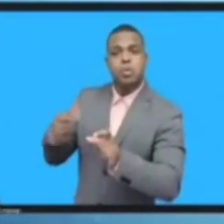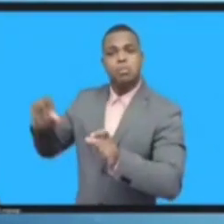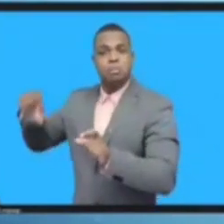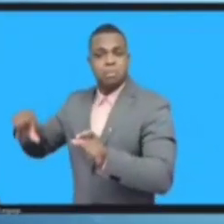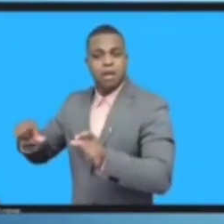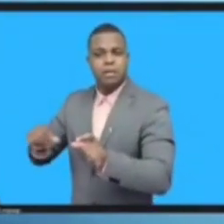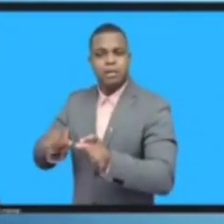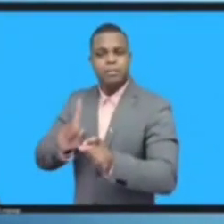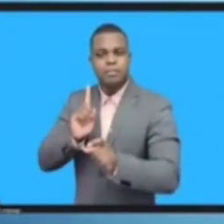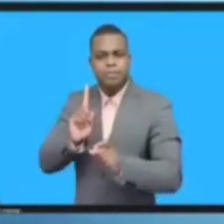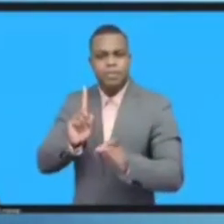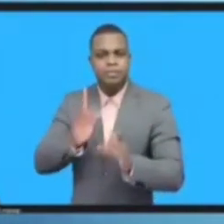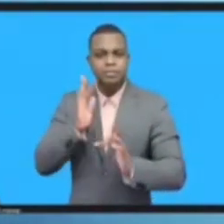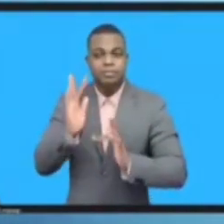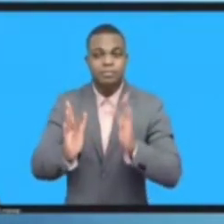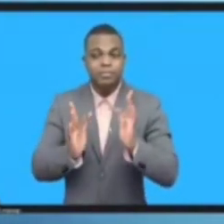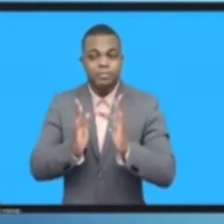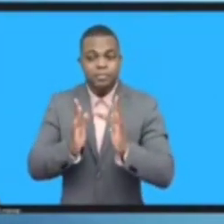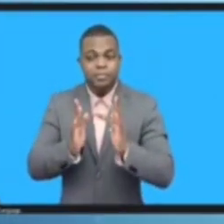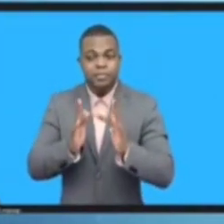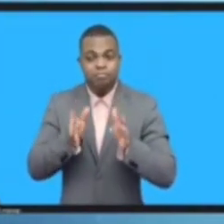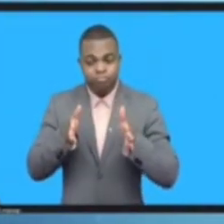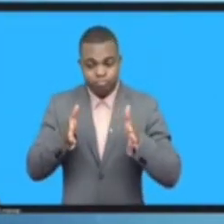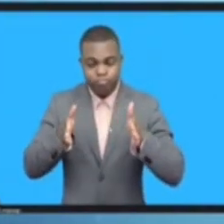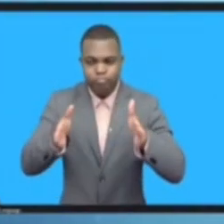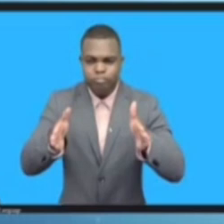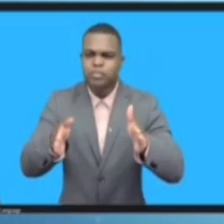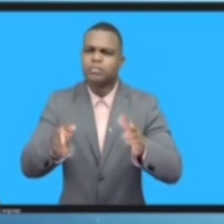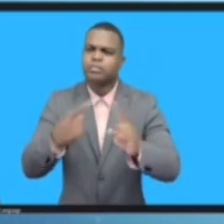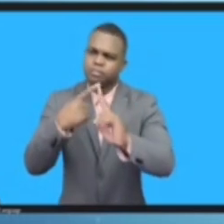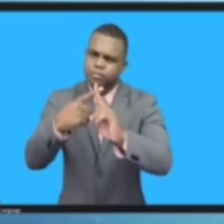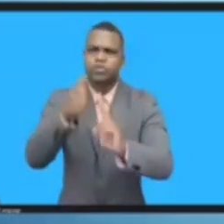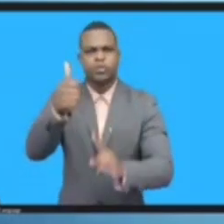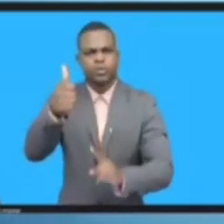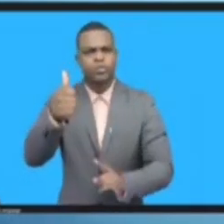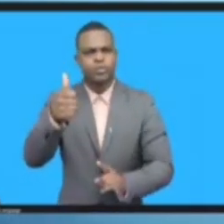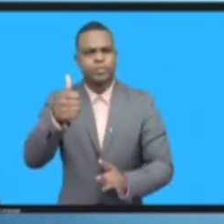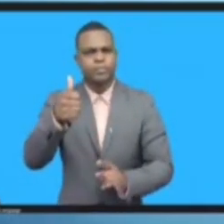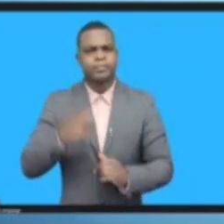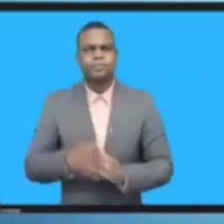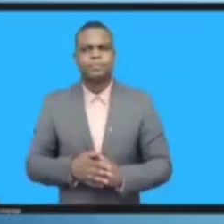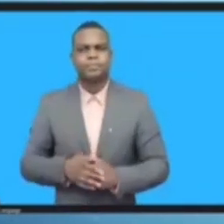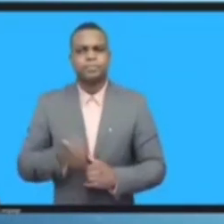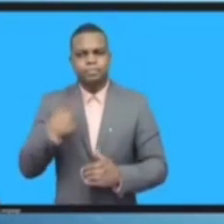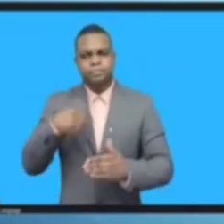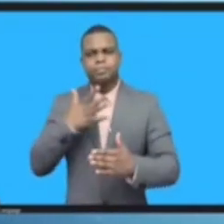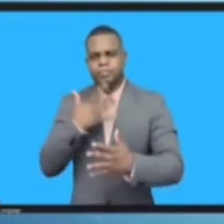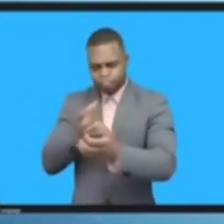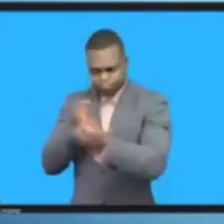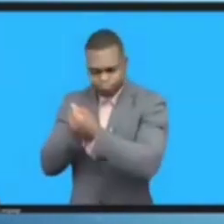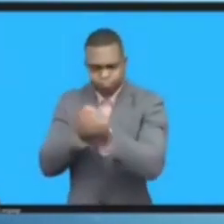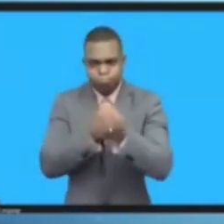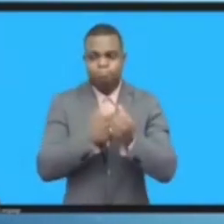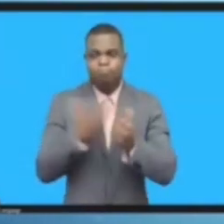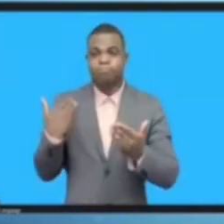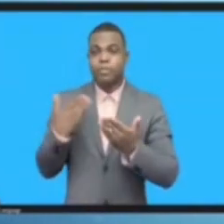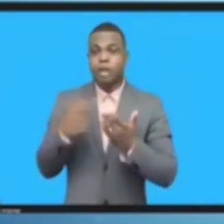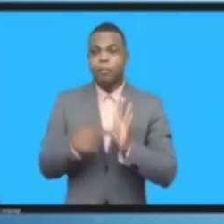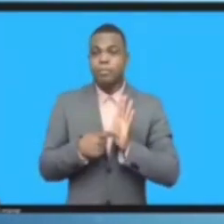ICANN est au cœur de l'écosystème de l'Internet. Certains de mes amis ici sont présents,